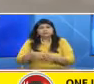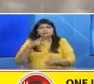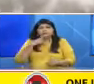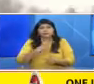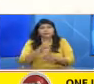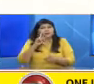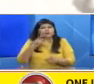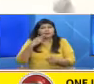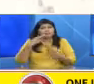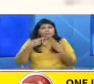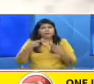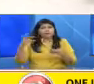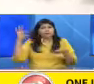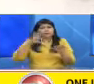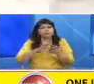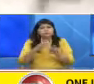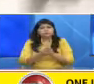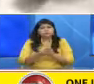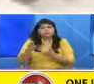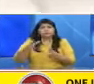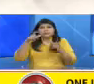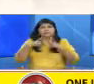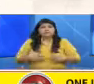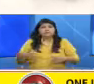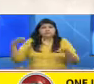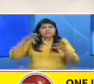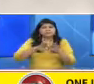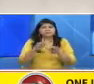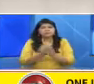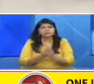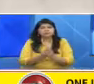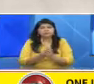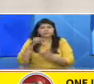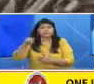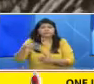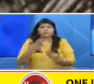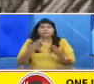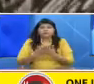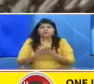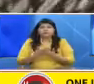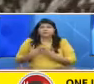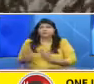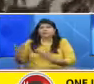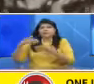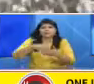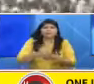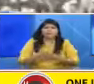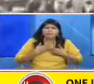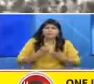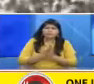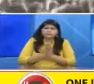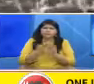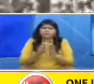हमेशा जुड़ी रही, एक प्रकार से उनके जीवन का वो हिस्सा बनी रही, और वह थी सेवा, सेवा